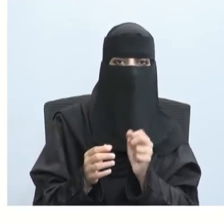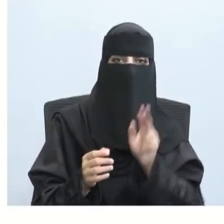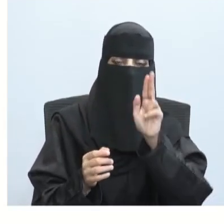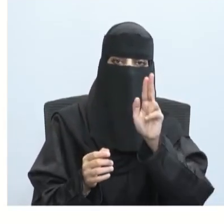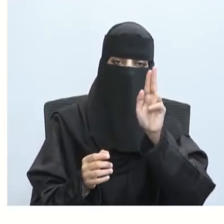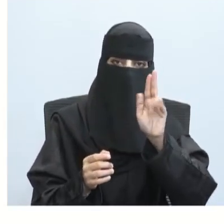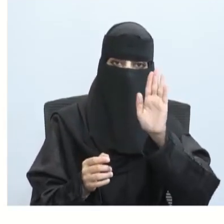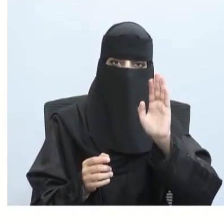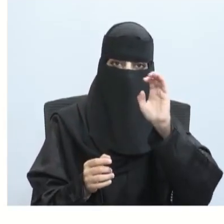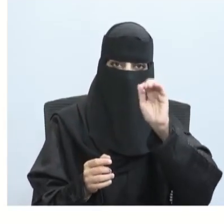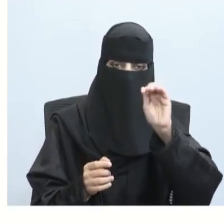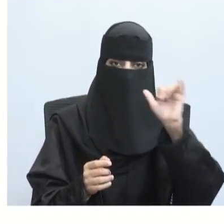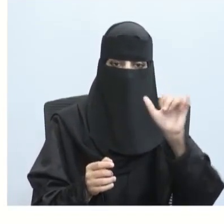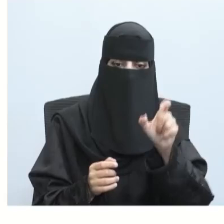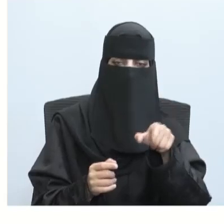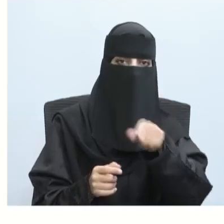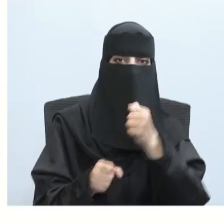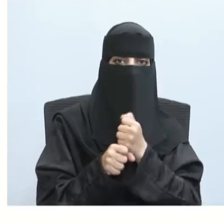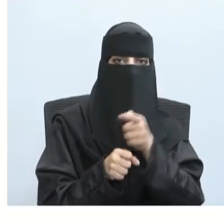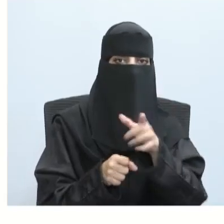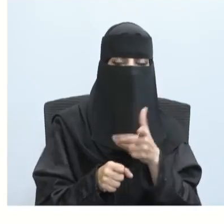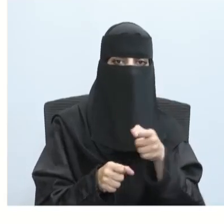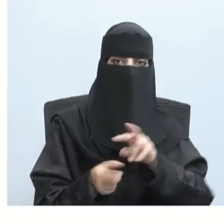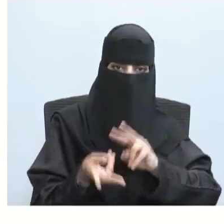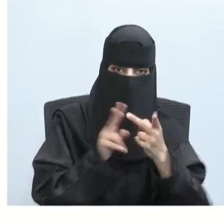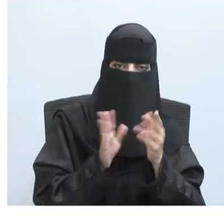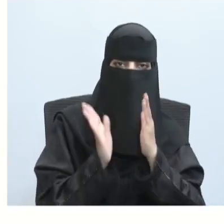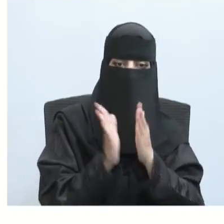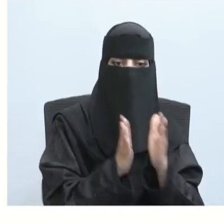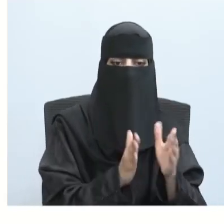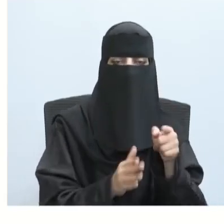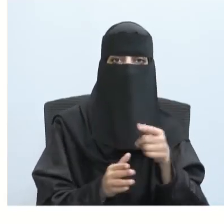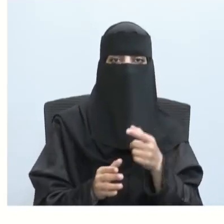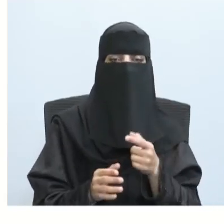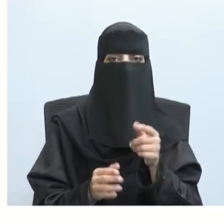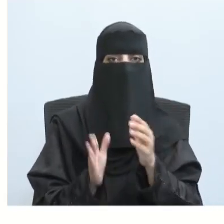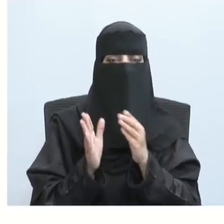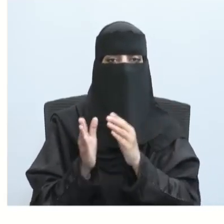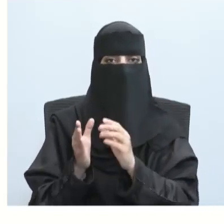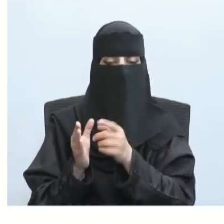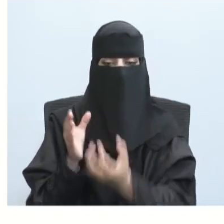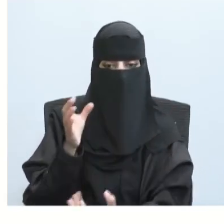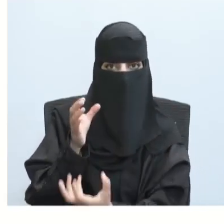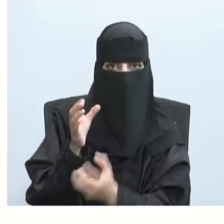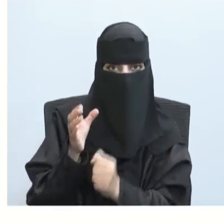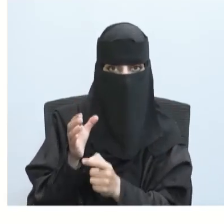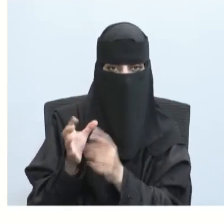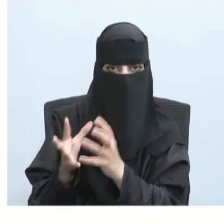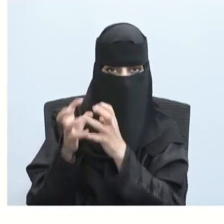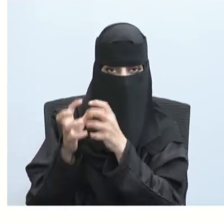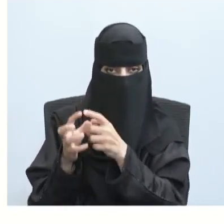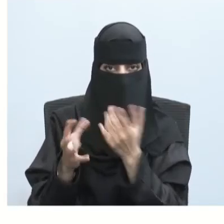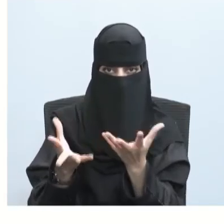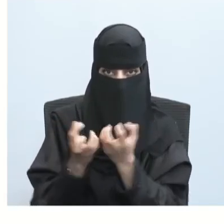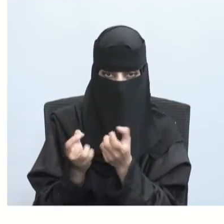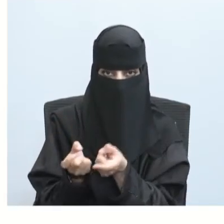ان يقوم بتغيير حاله الماده عند تسخين الماده الصلبه سوف كما ذكرنا لكم